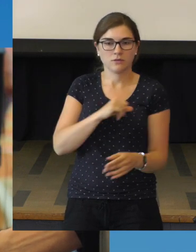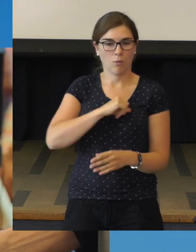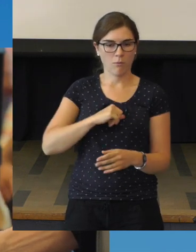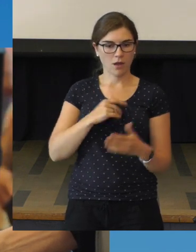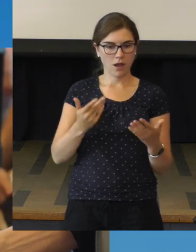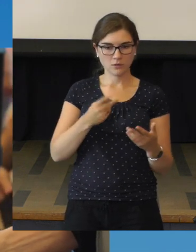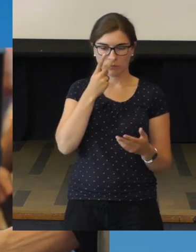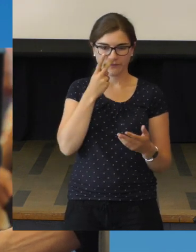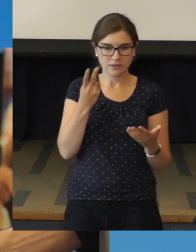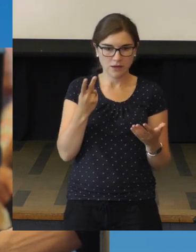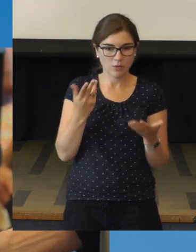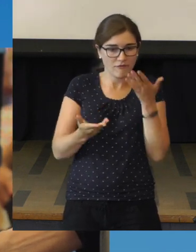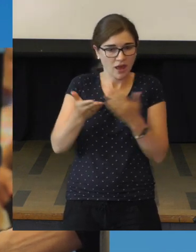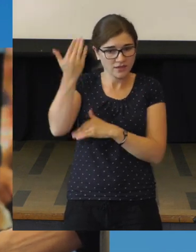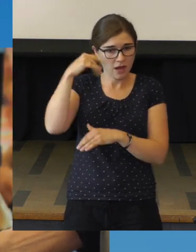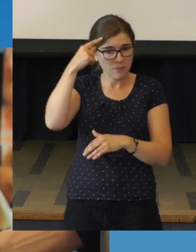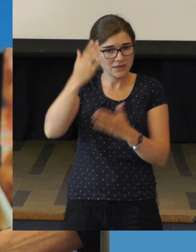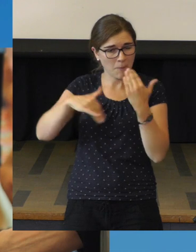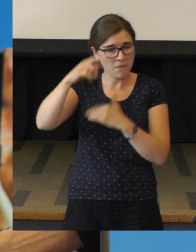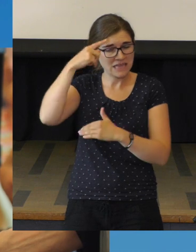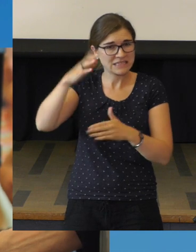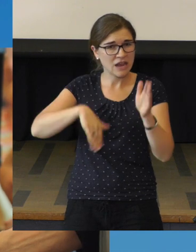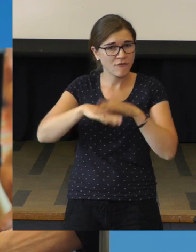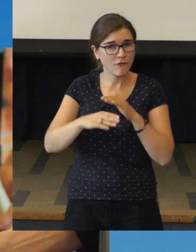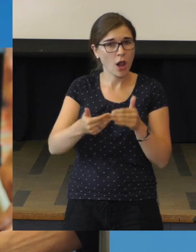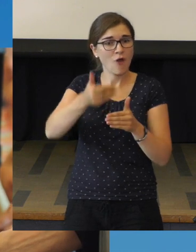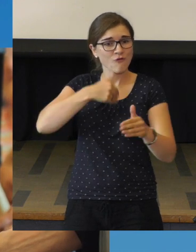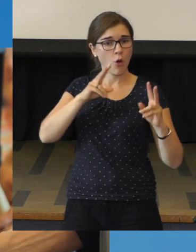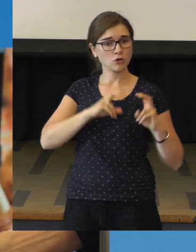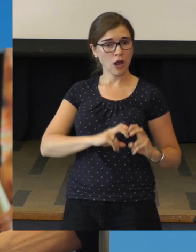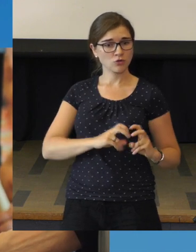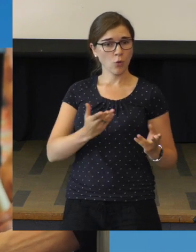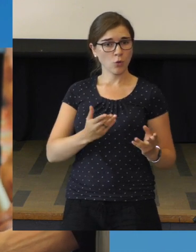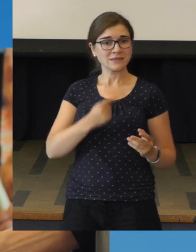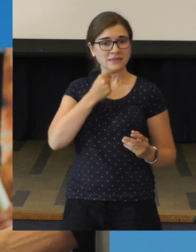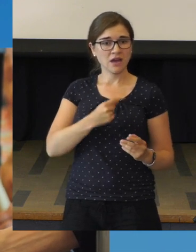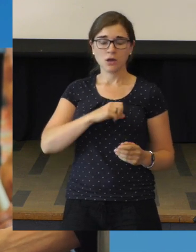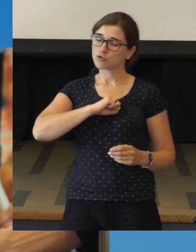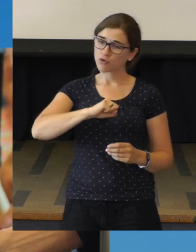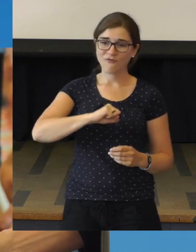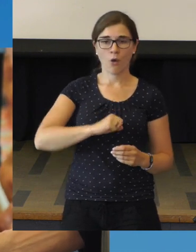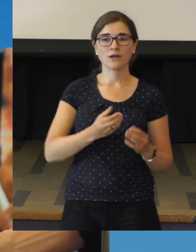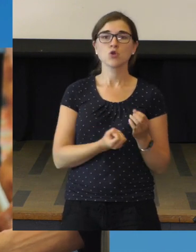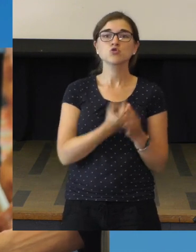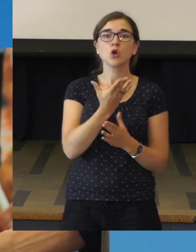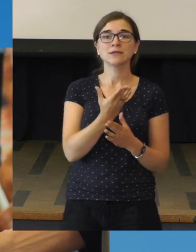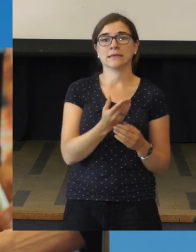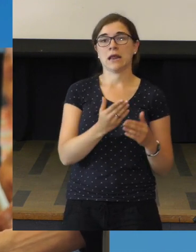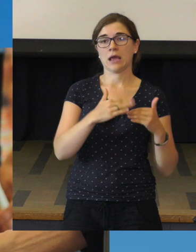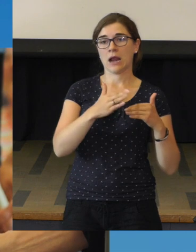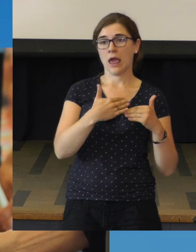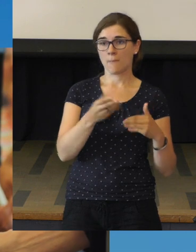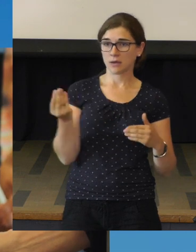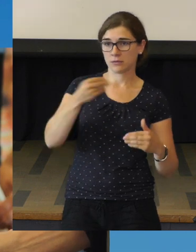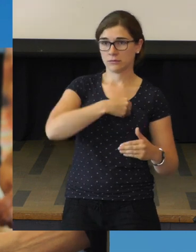wäre es nicht vielleicht sinnvoller gewesen, nach so einer Voruntersuchung zu sagen, gleich eine künstliche Klappe. Man hat ihm